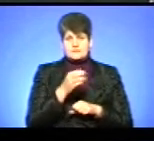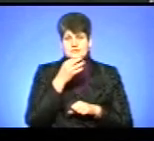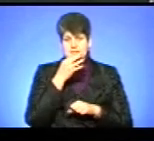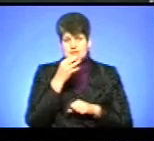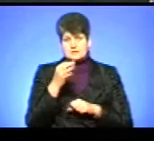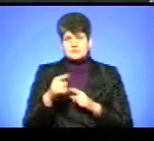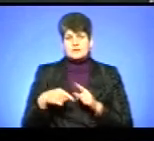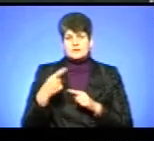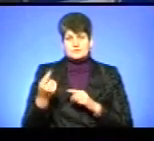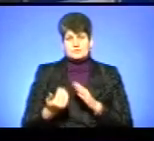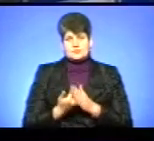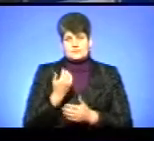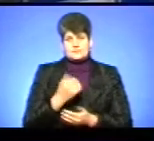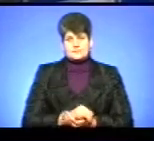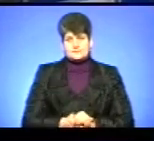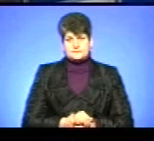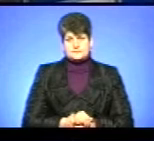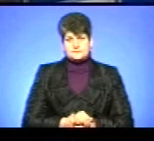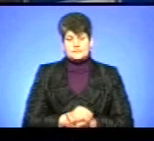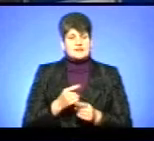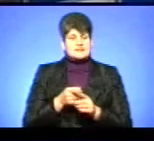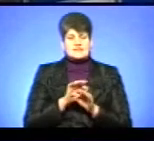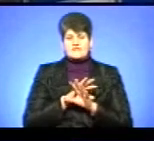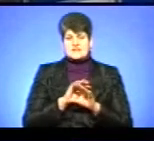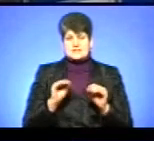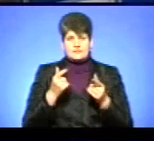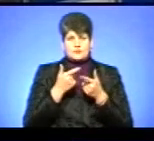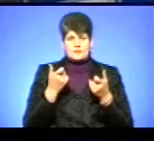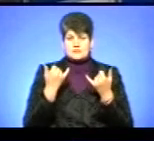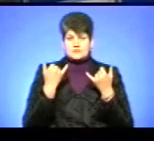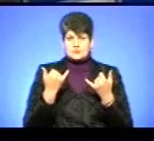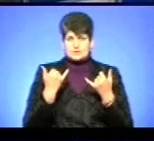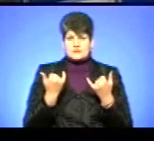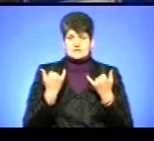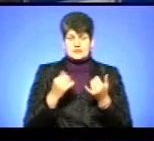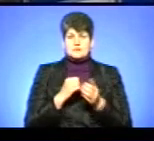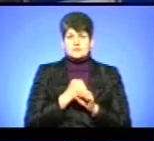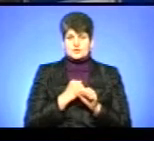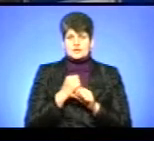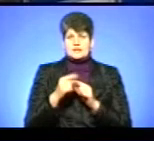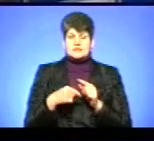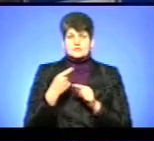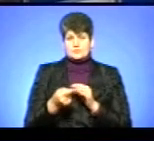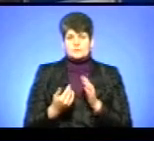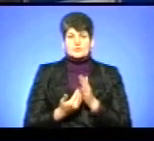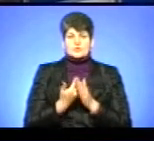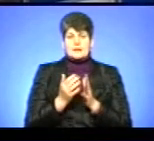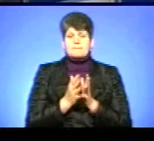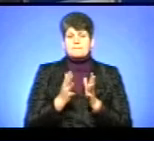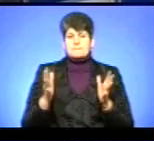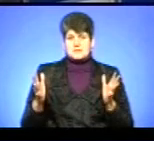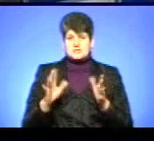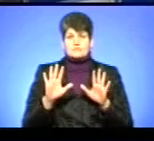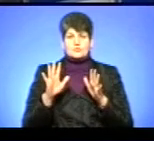у наступному випуску. Це вся інформація на цю годину. Наші кореспонденти вже працюють над наступним випуском новин. Більше про події